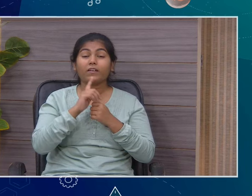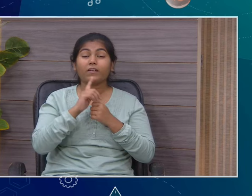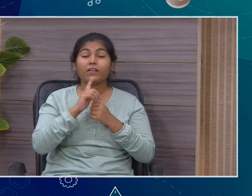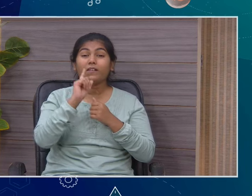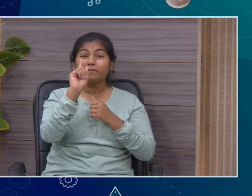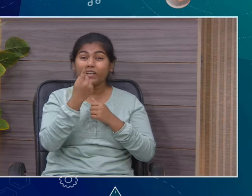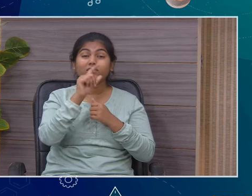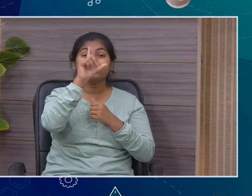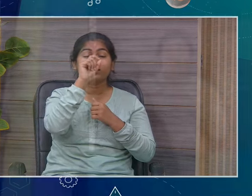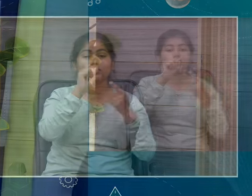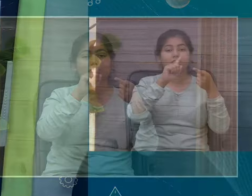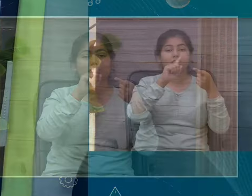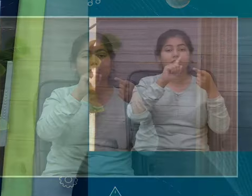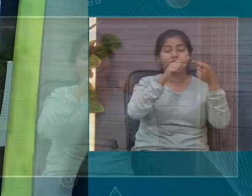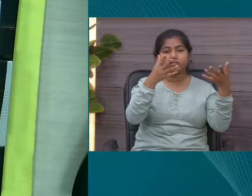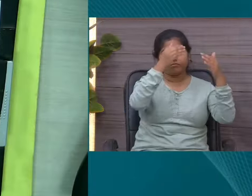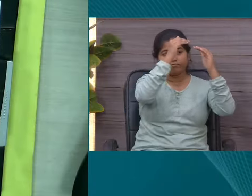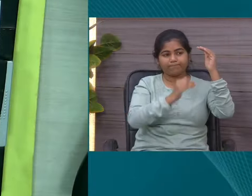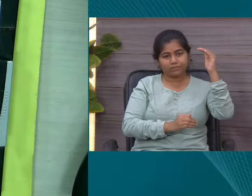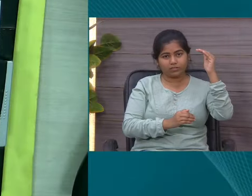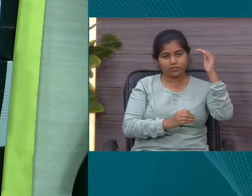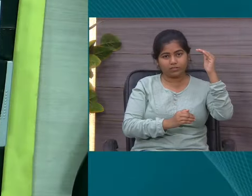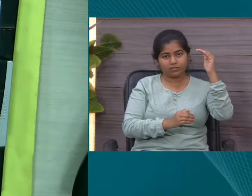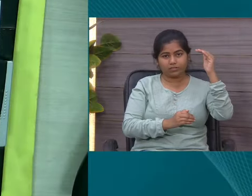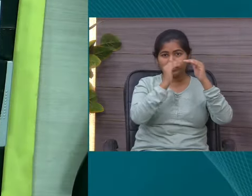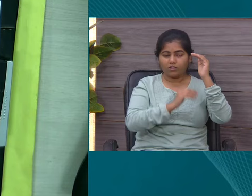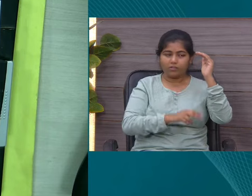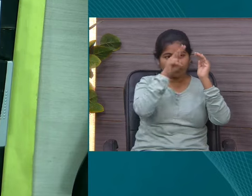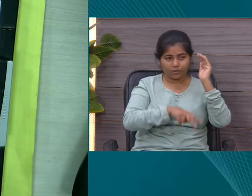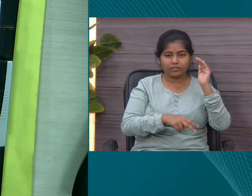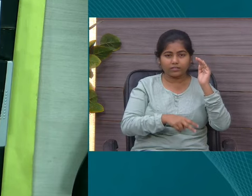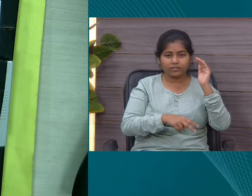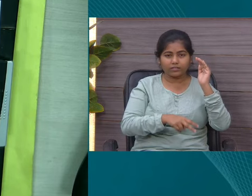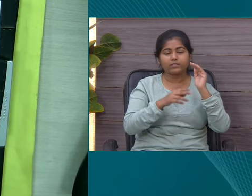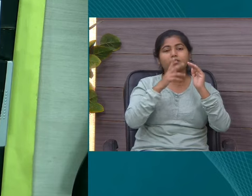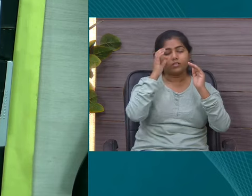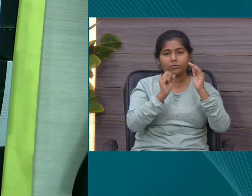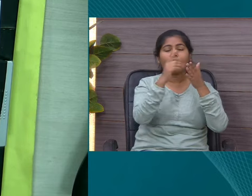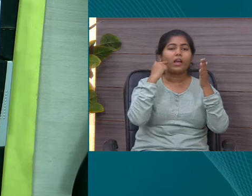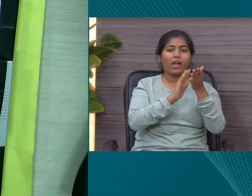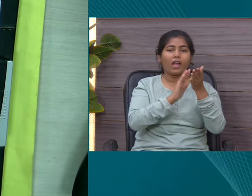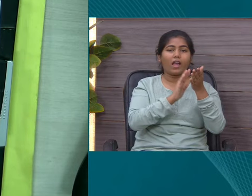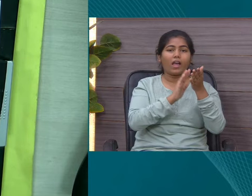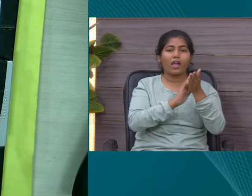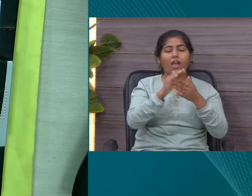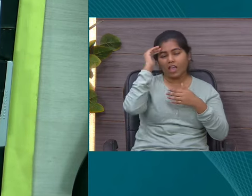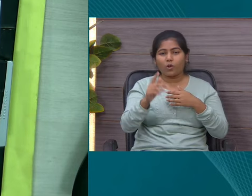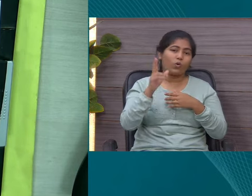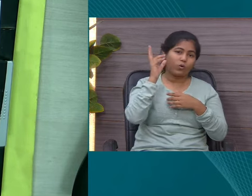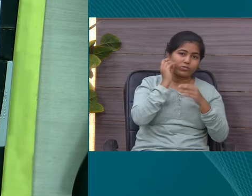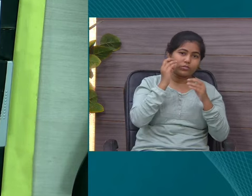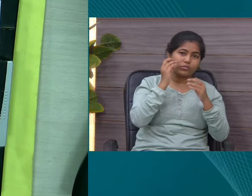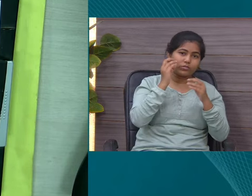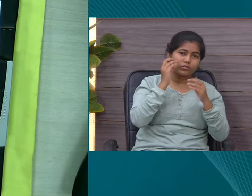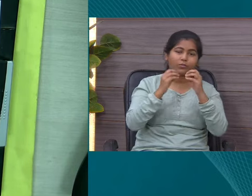पहले 10 एलिमेंट्स कि एक हमने लाइन बना ली, इस लाइन को हम पहले पढ़ेंगे याद करेंगे, हाय हेलो लिसन